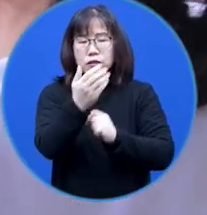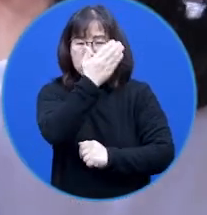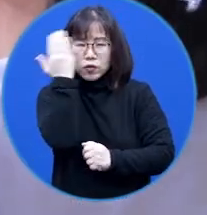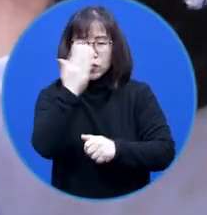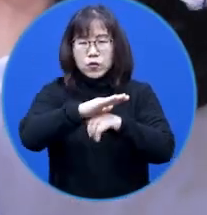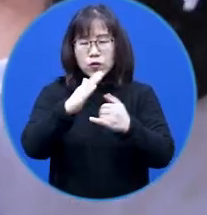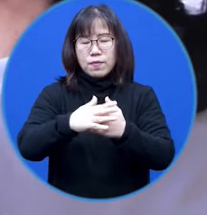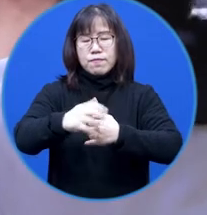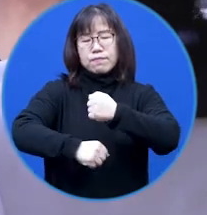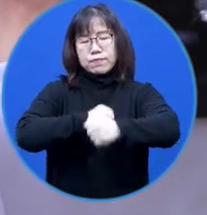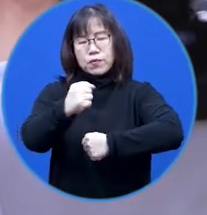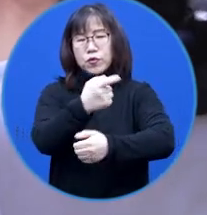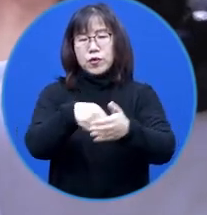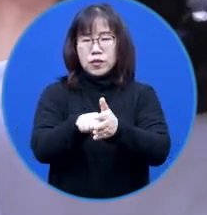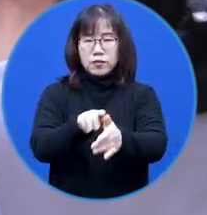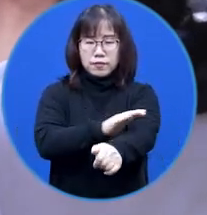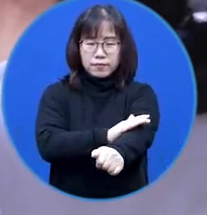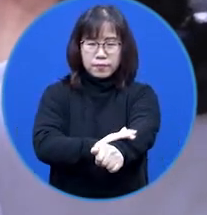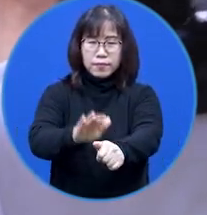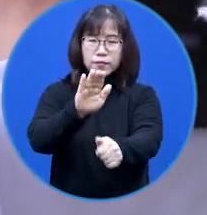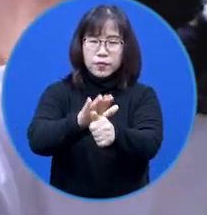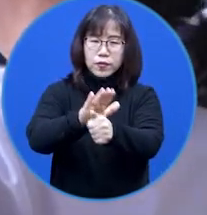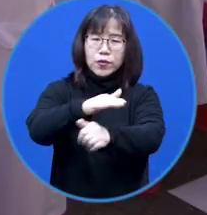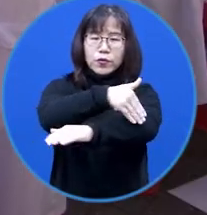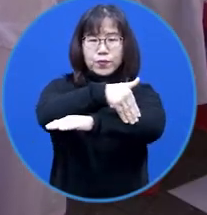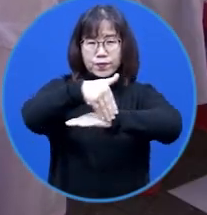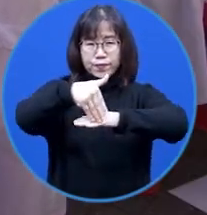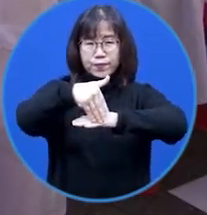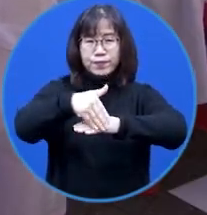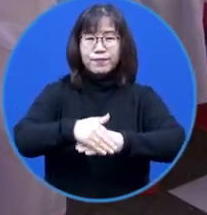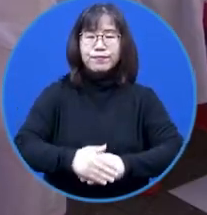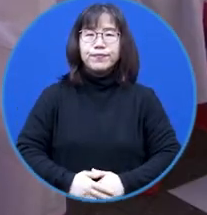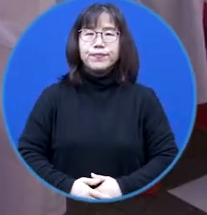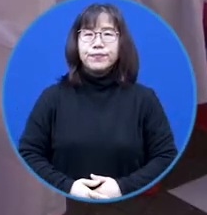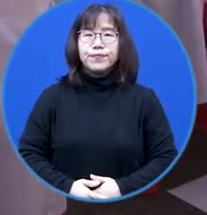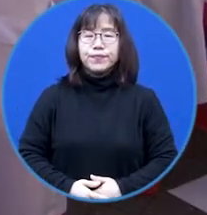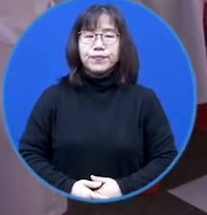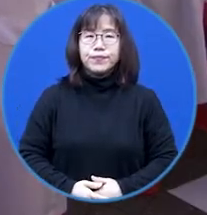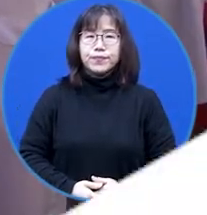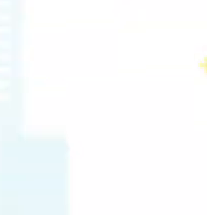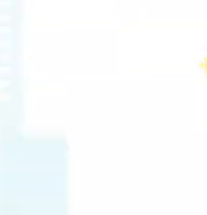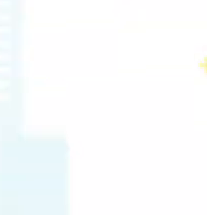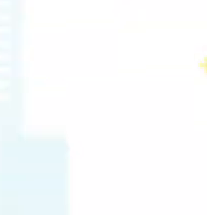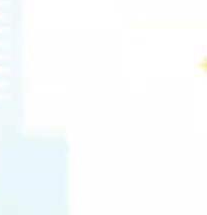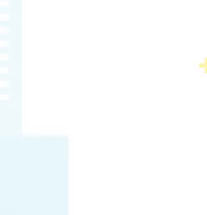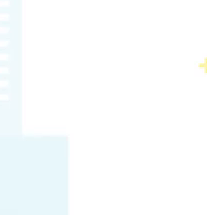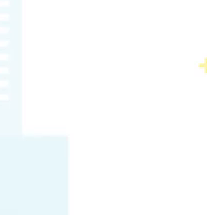청소년들이 마음껏 꿈을 펼칠 수 있도록 촘촘한 안전 울타리를 만들 방침입니다.